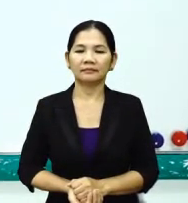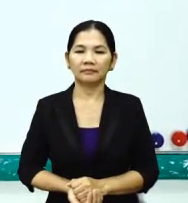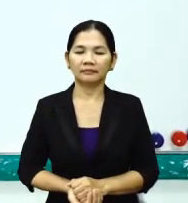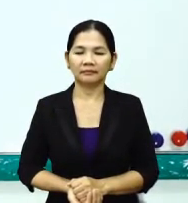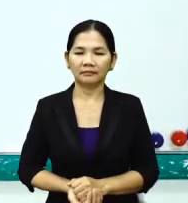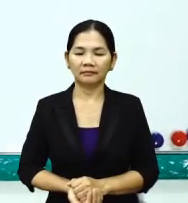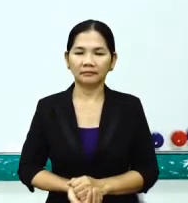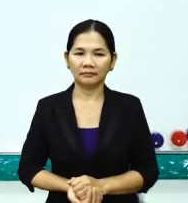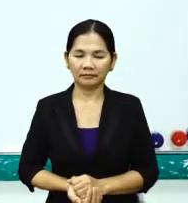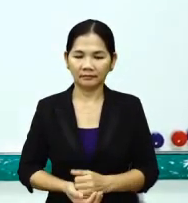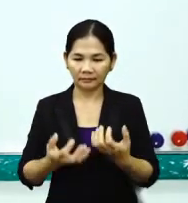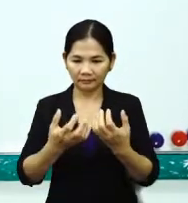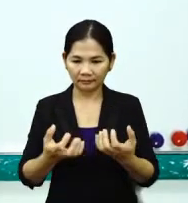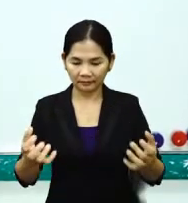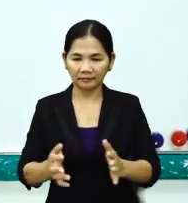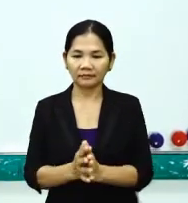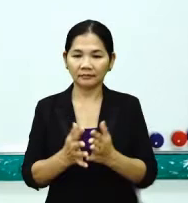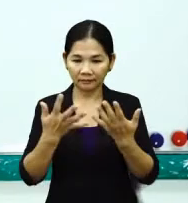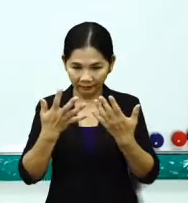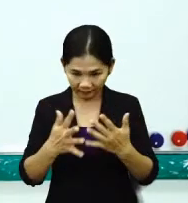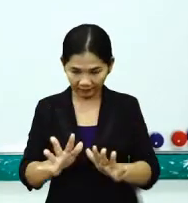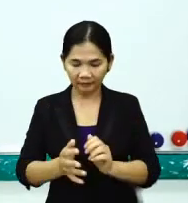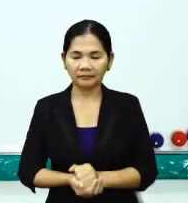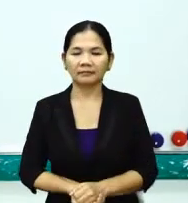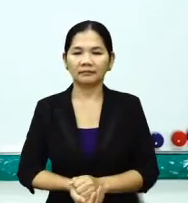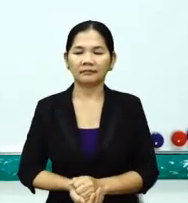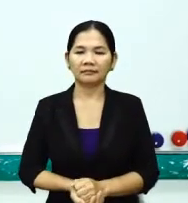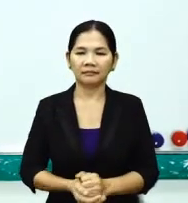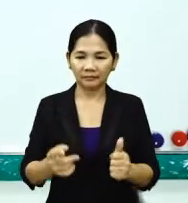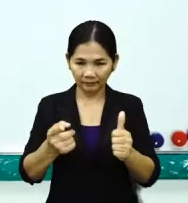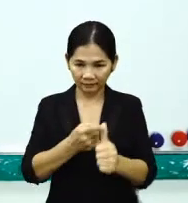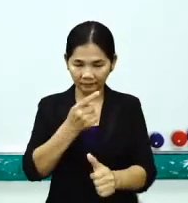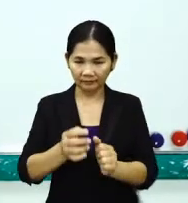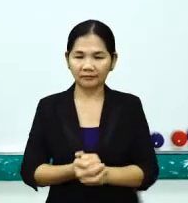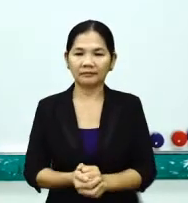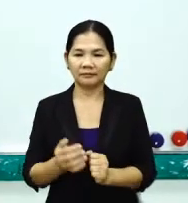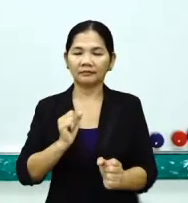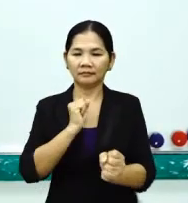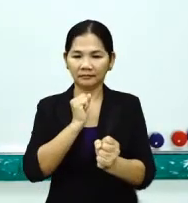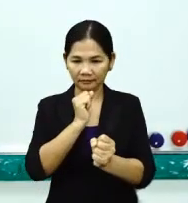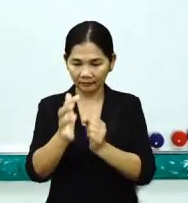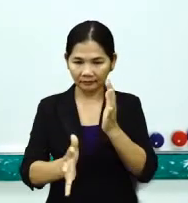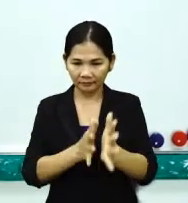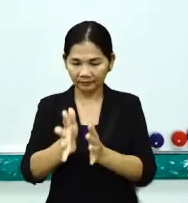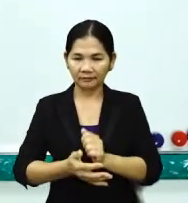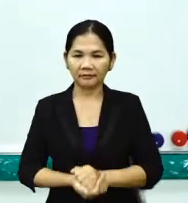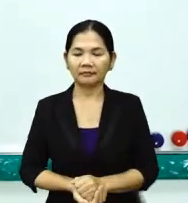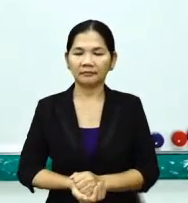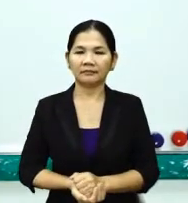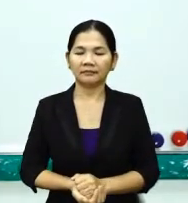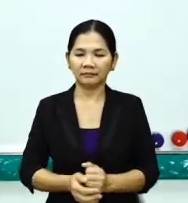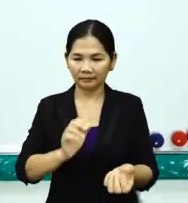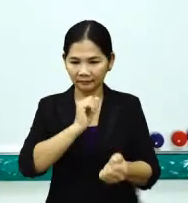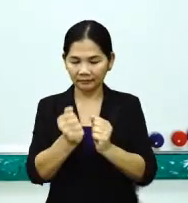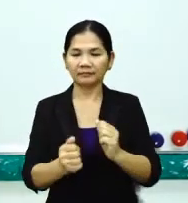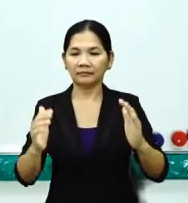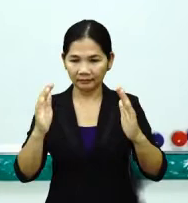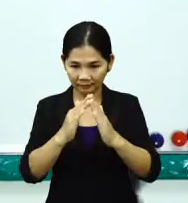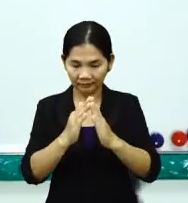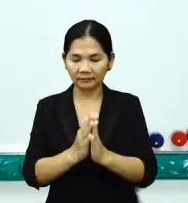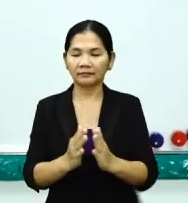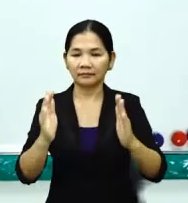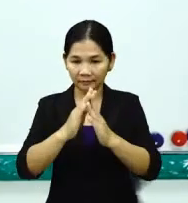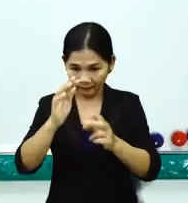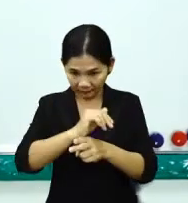Chà, chẳng rồi xong thì rẽ cô mang tìm rồi rồi hỏi Chà, chị đậm bốn cái dưỡng chập đám Chà, một cầm nái cái cạp tiết thằng ọc